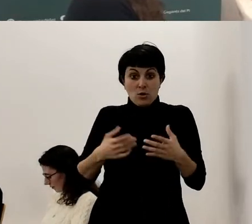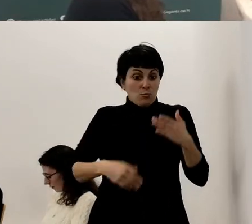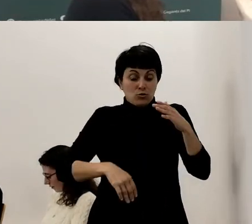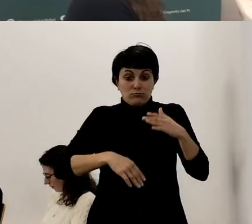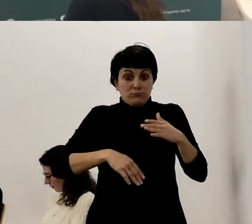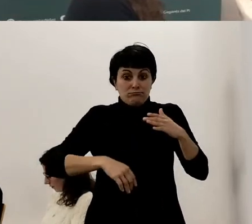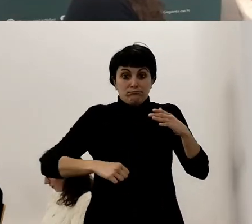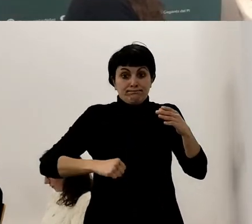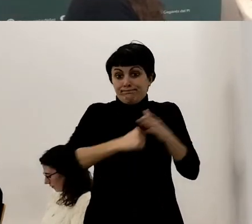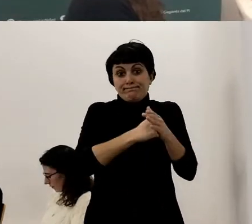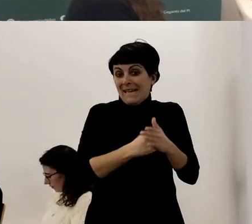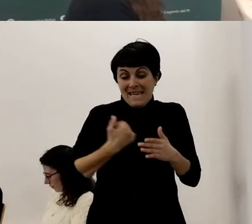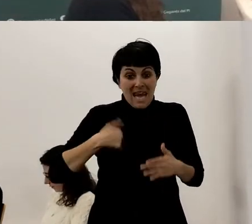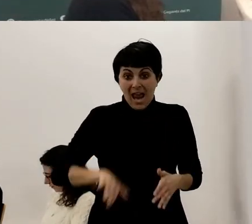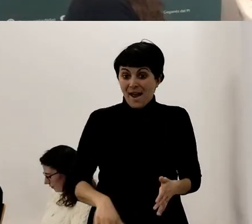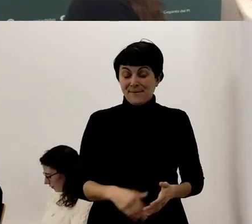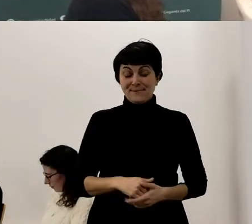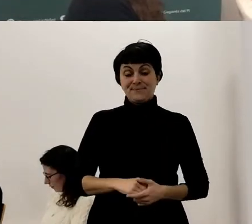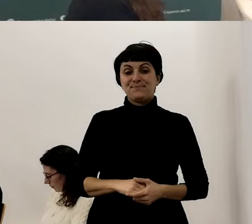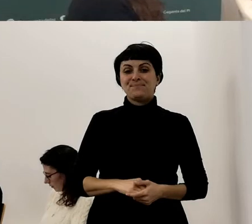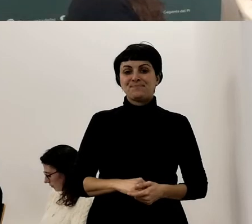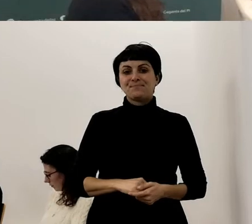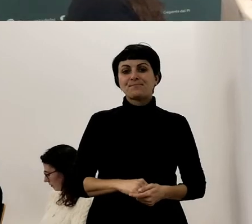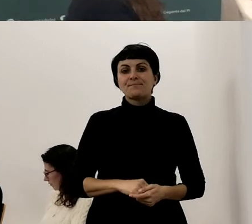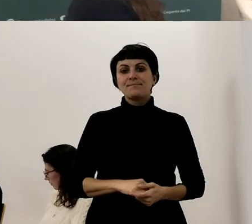I això sí que és veritat. El que sí que també